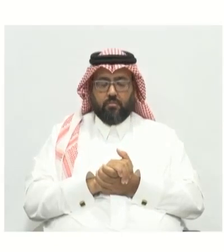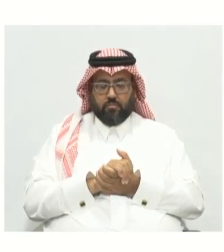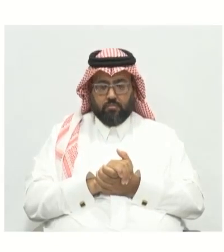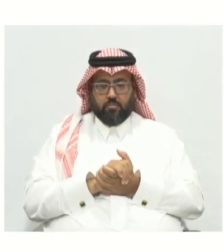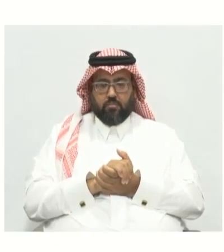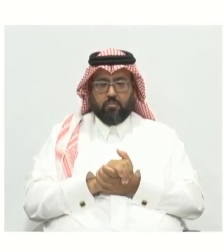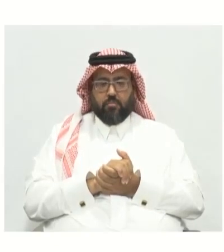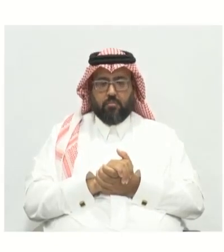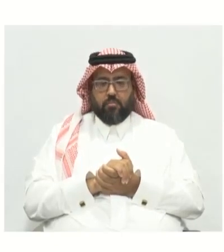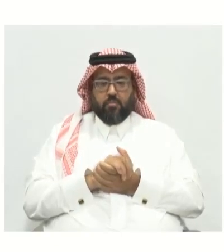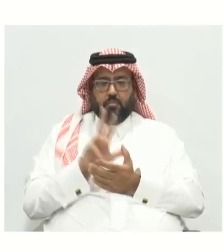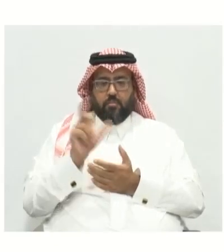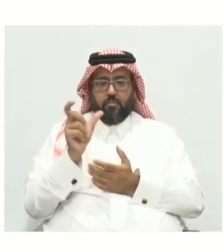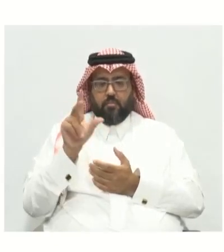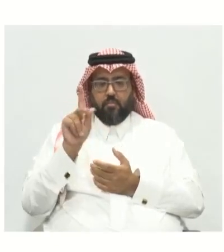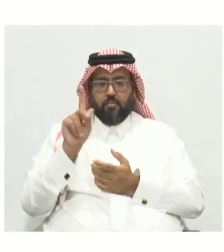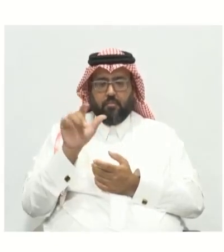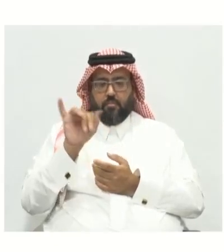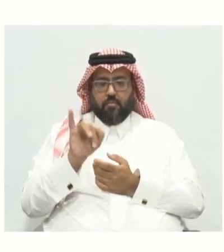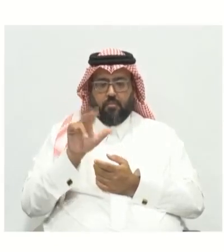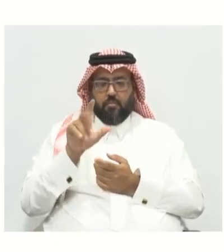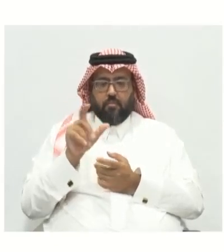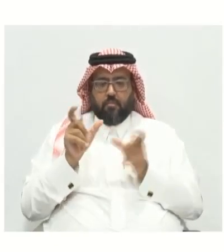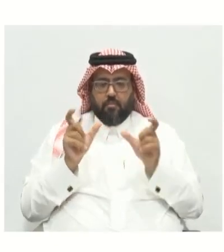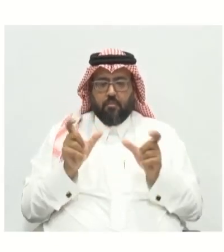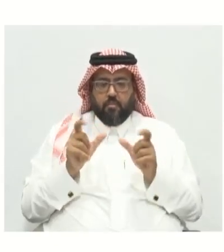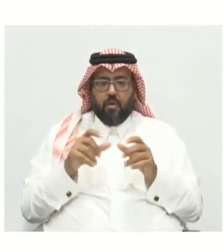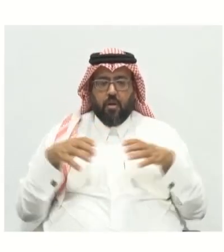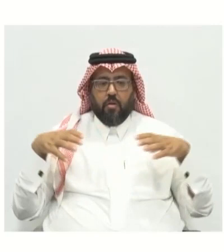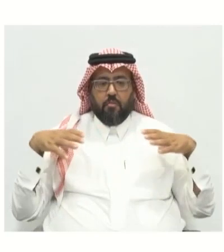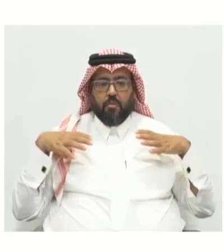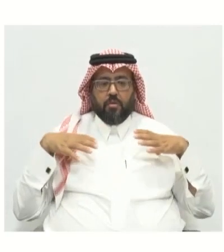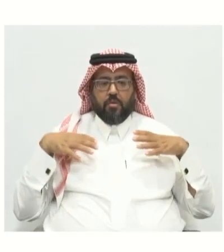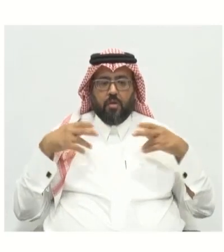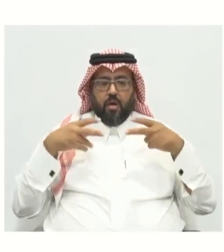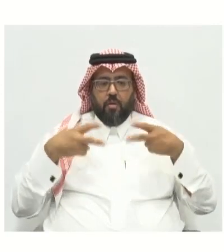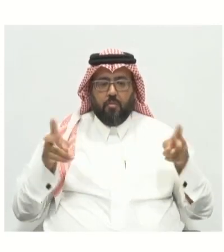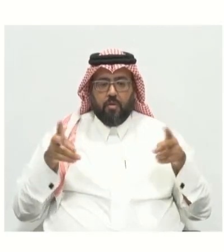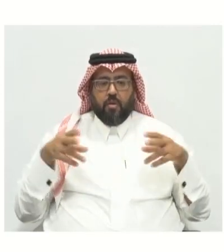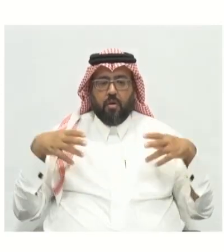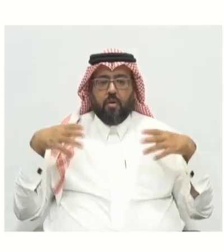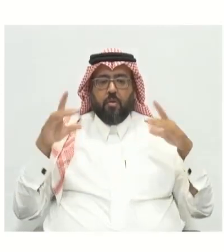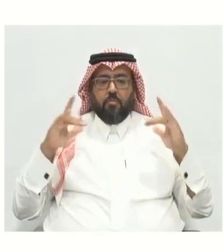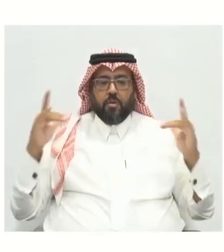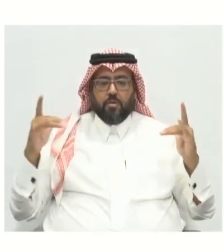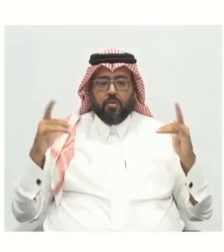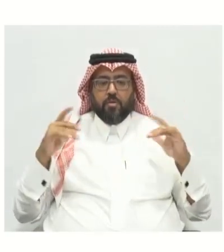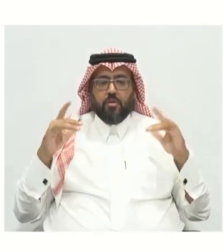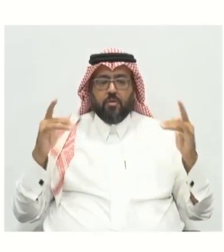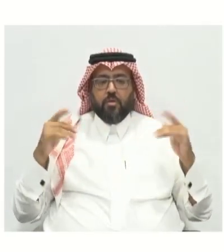النظام الامني ايضا النظام المجلس المفتوح وهو مجلس الملك ومجلس ولي العهد